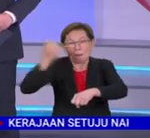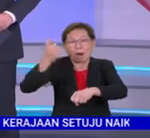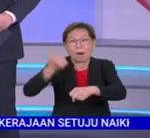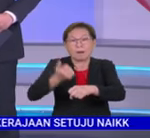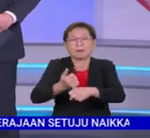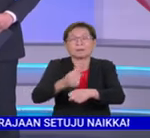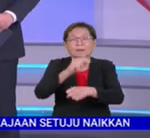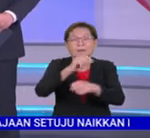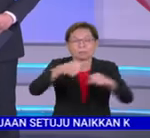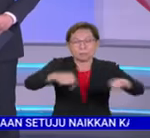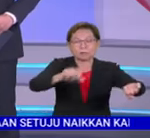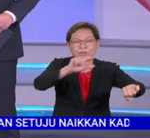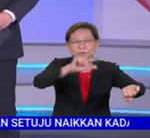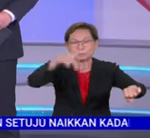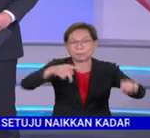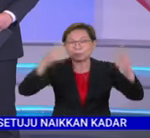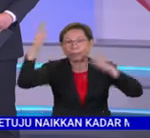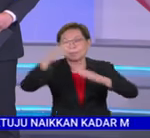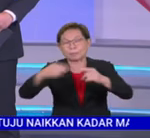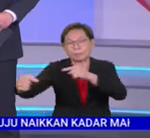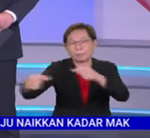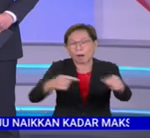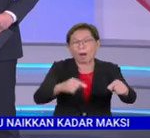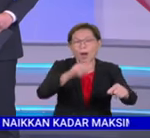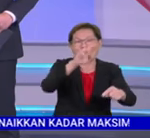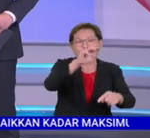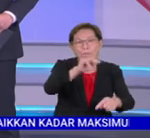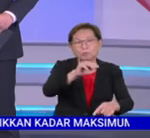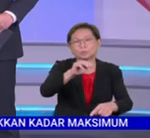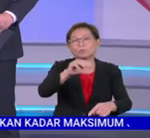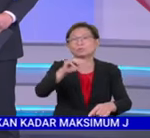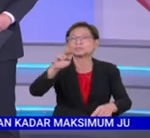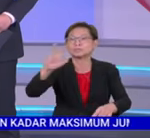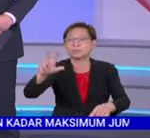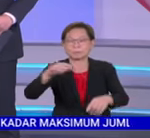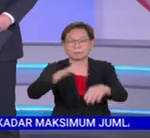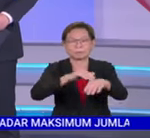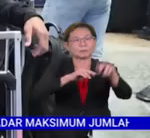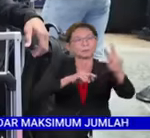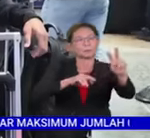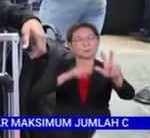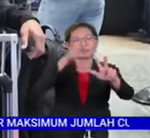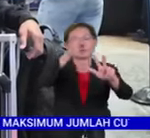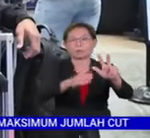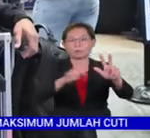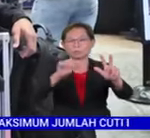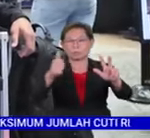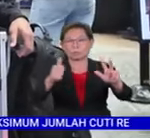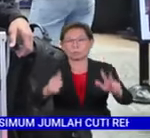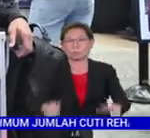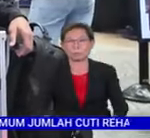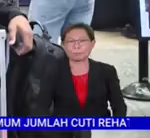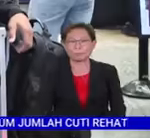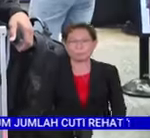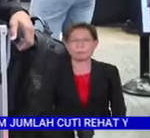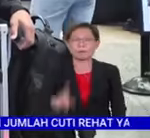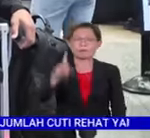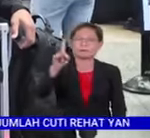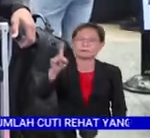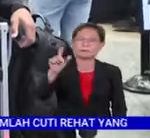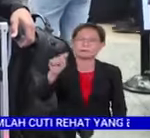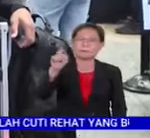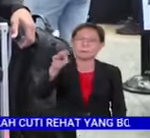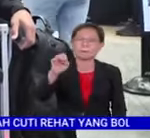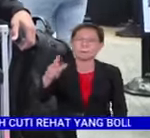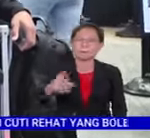kejuaraan MotoGP Malaysia dalam persaingan Moto3 23 Oktober depan. Damok. Damok yang beraksi